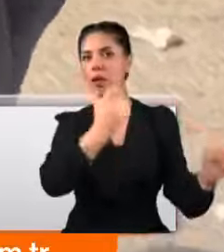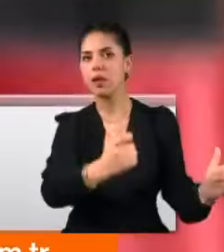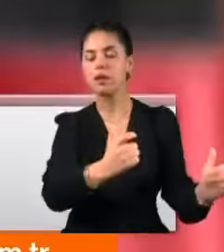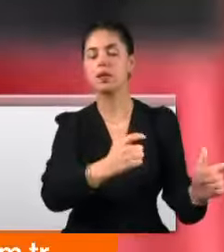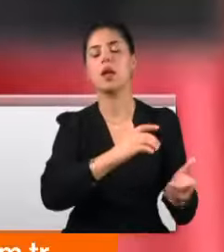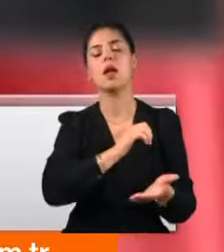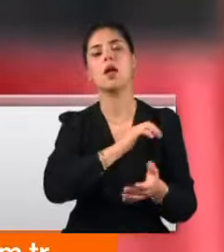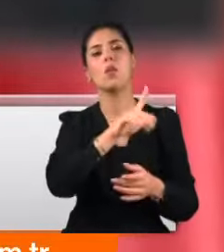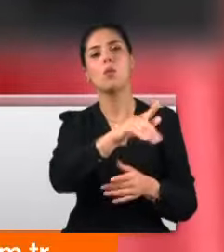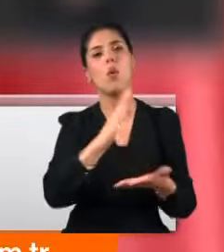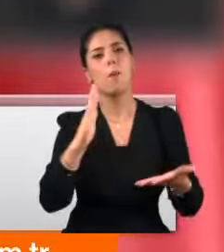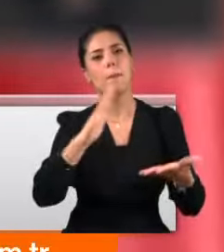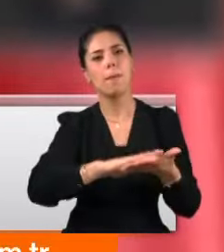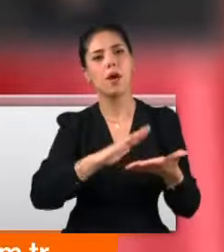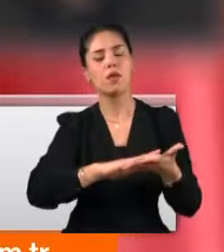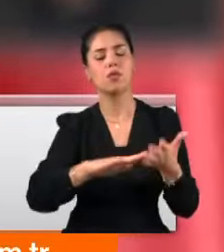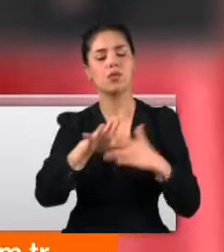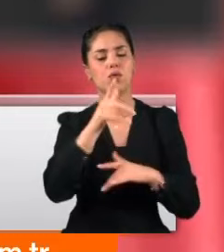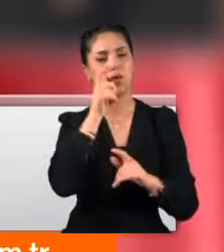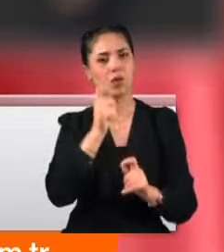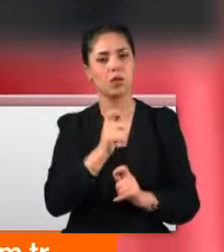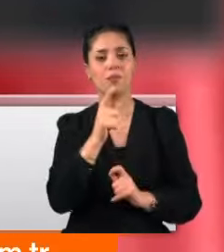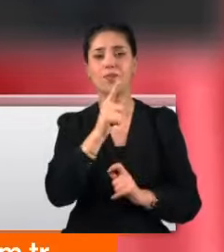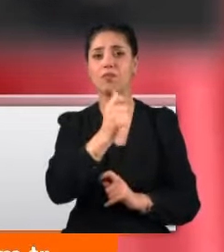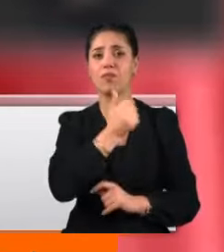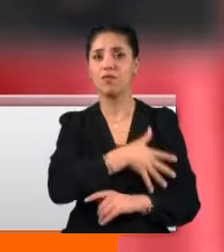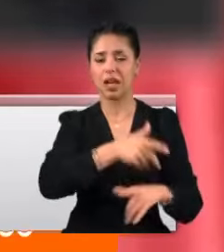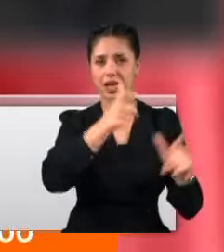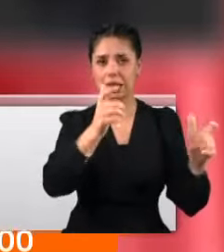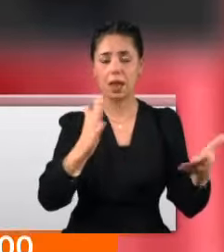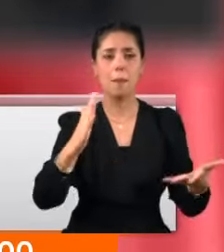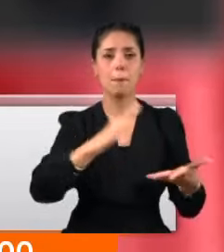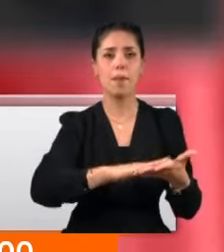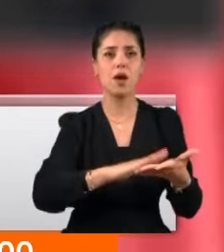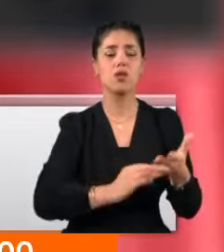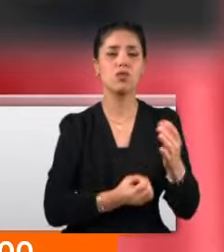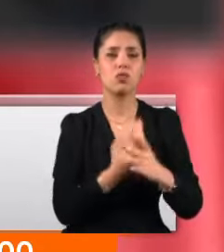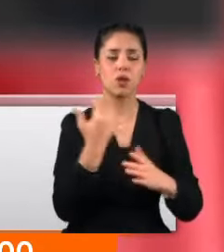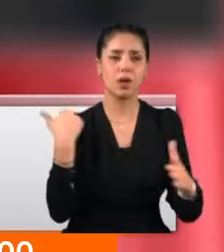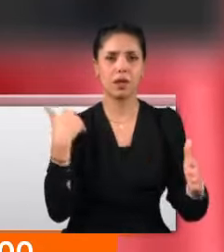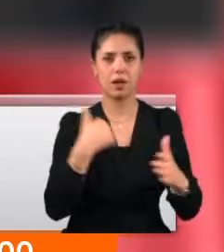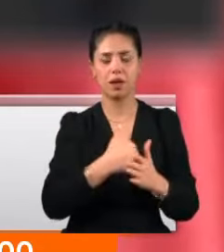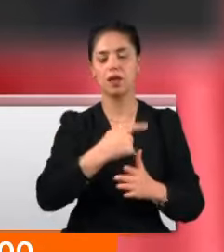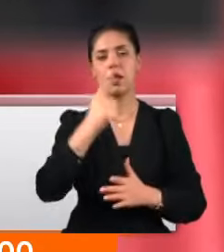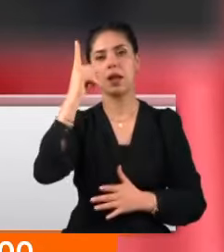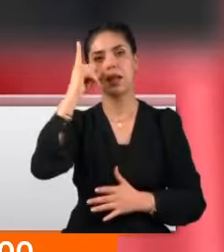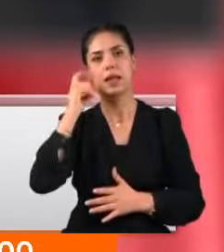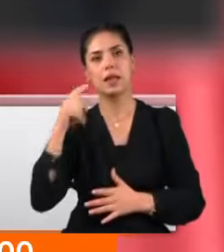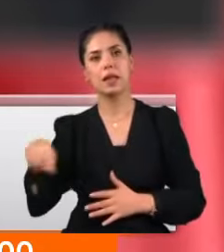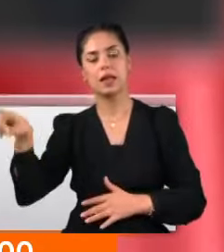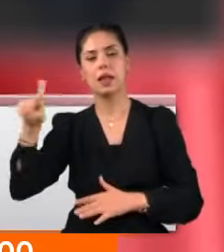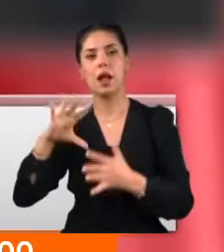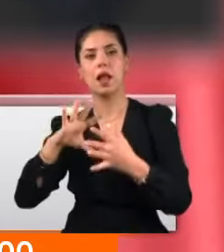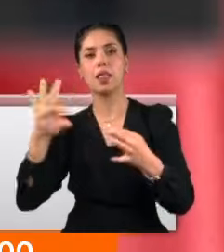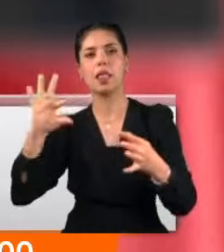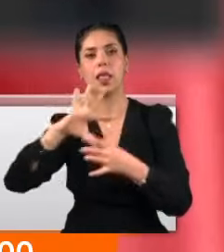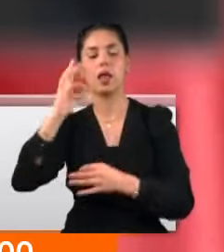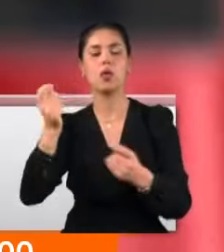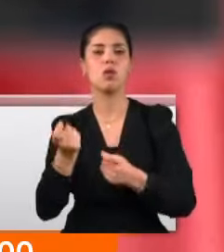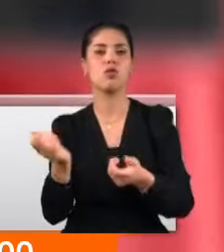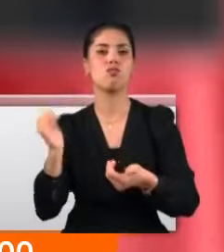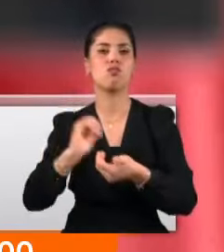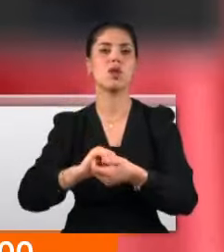getirdi Filistin'de kalıcı Barış tesis edilene kadar İsrail'le NATO nezdinde işbirliği